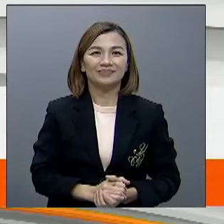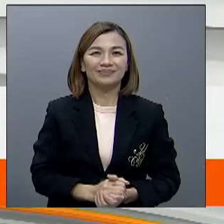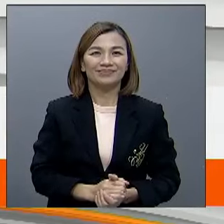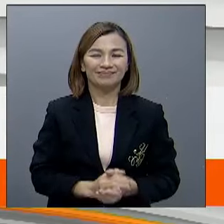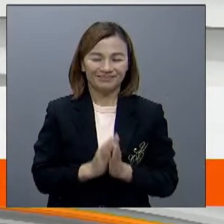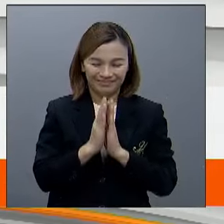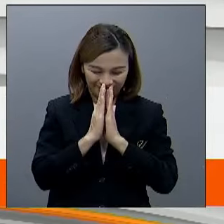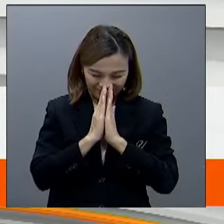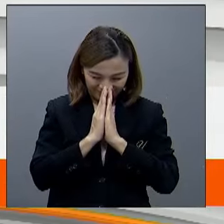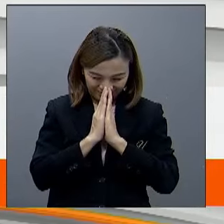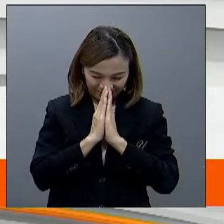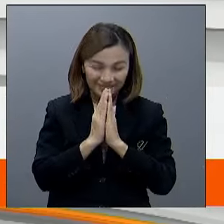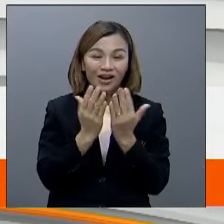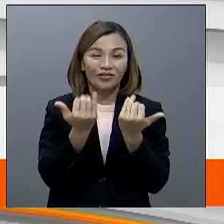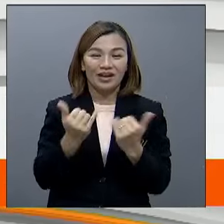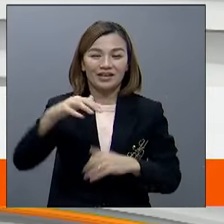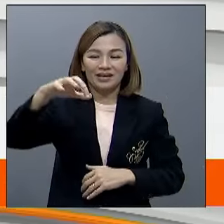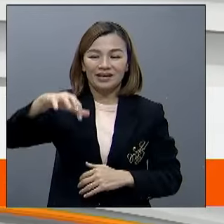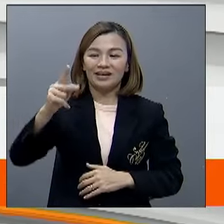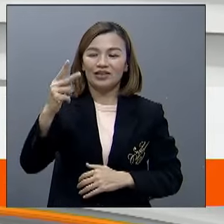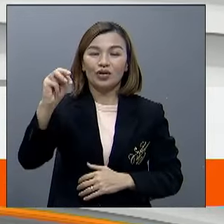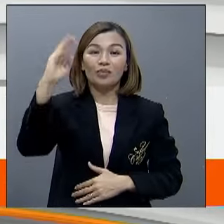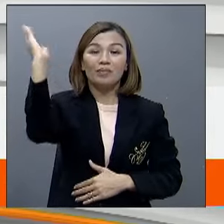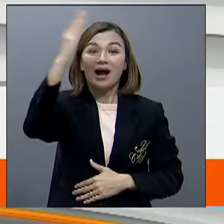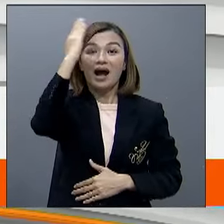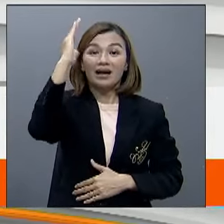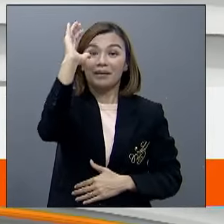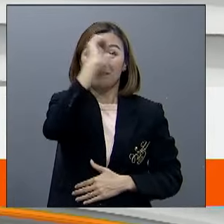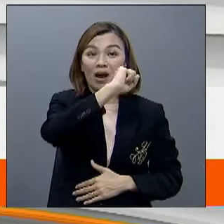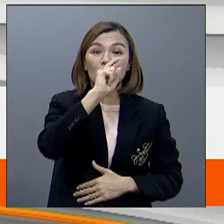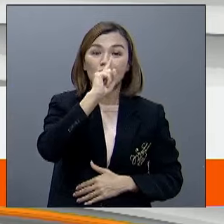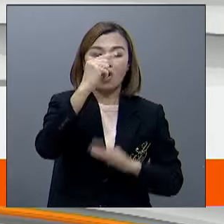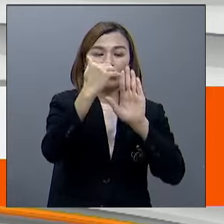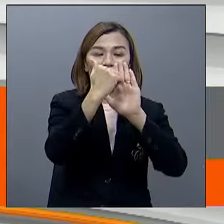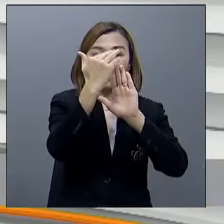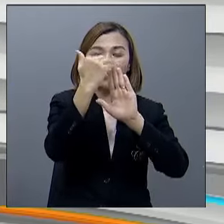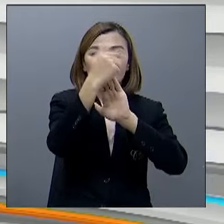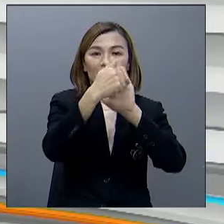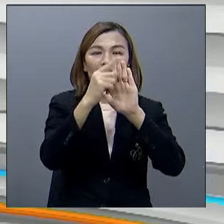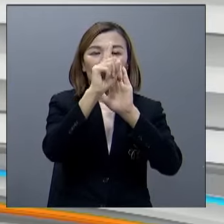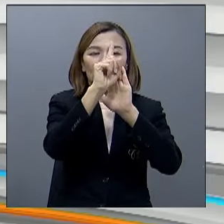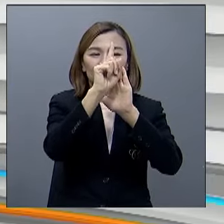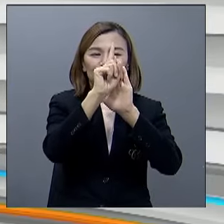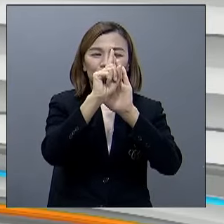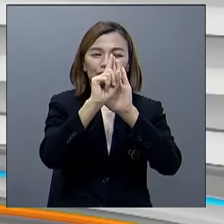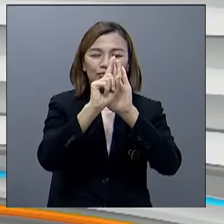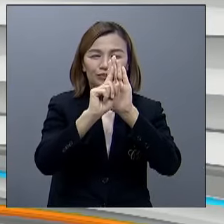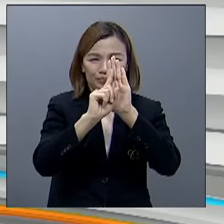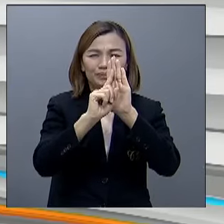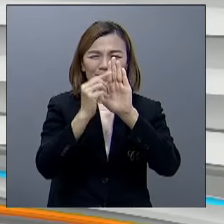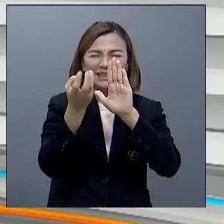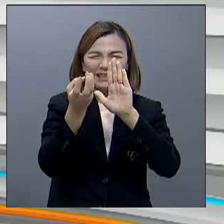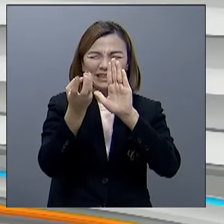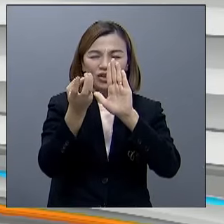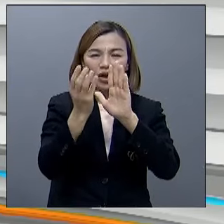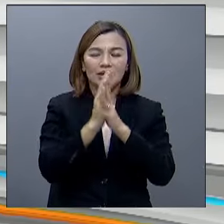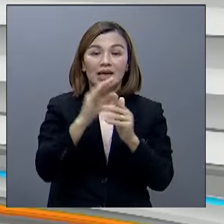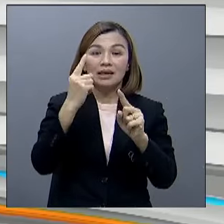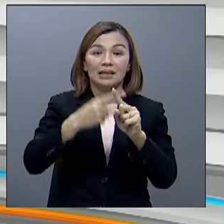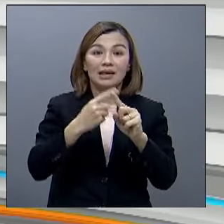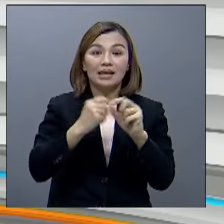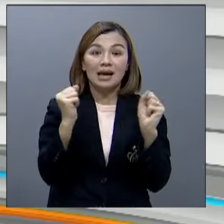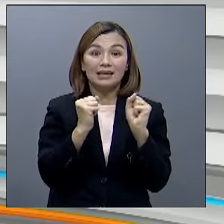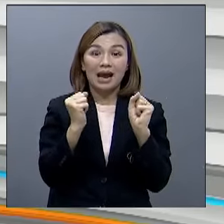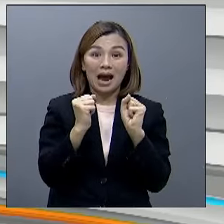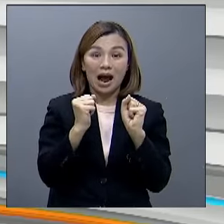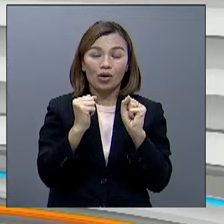สวัสดีค่ะวันนี้กรมอุตุนิยมวิทยาคาดการว่าอุณหภูมิตอนบนของประเทศไทยจะลดลงเล็กน้อยในขณะที่ฤดูหนาวปีนี้จะมีแนวโน้